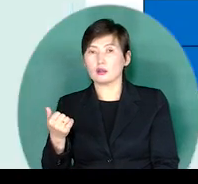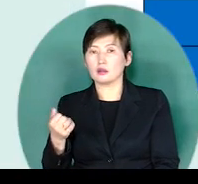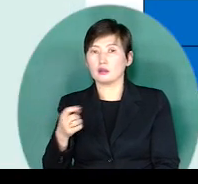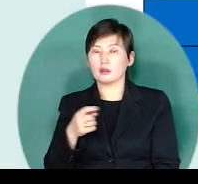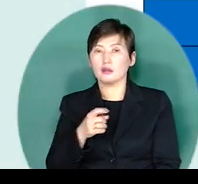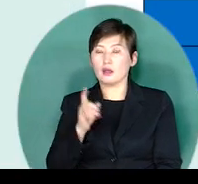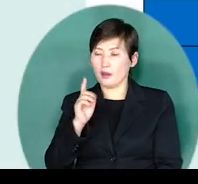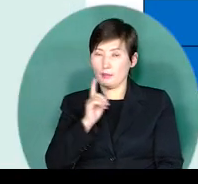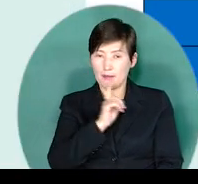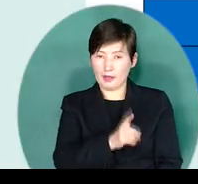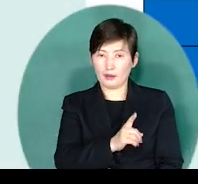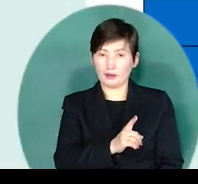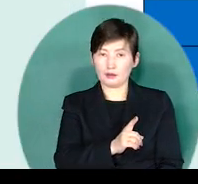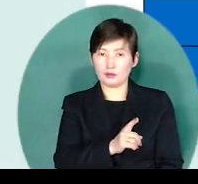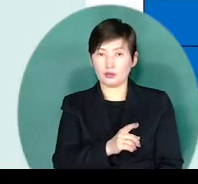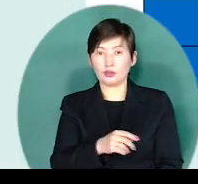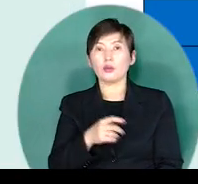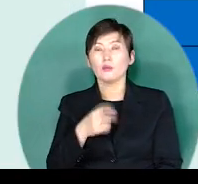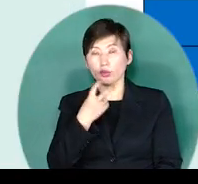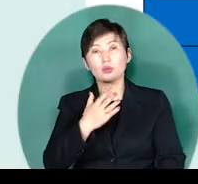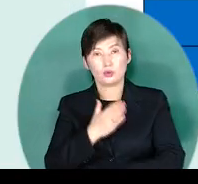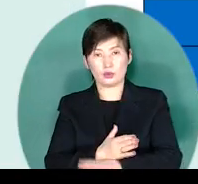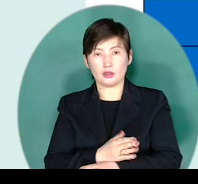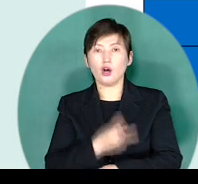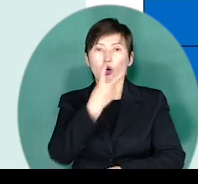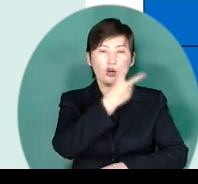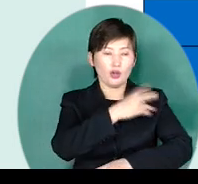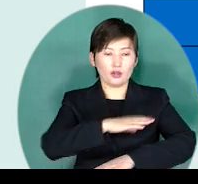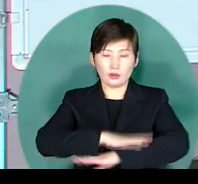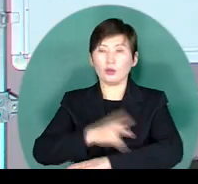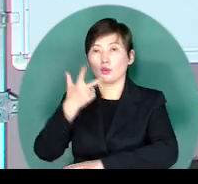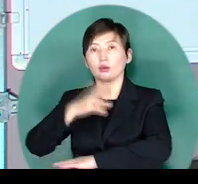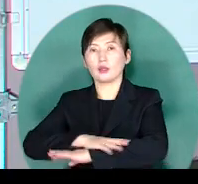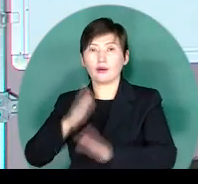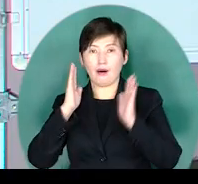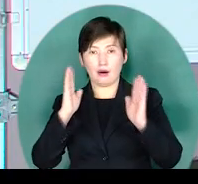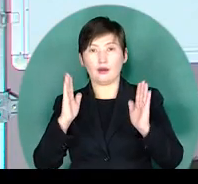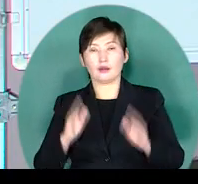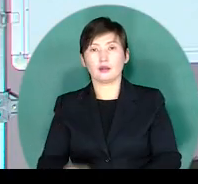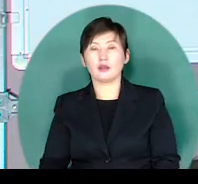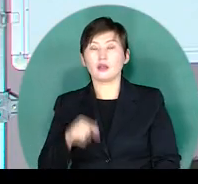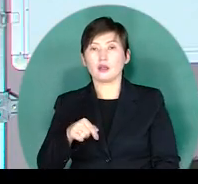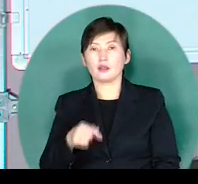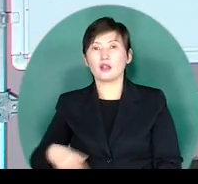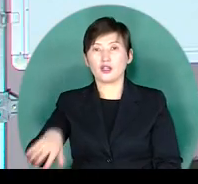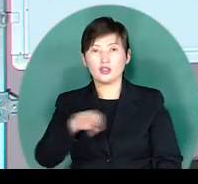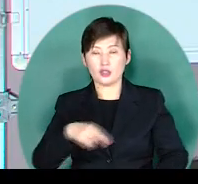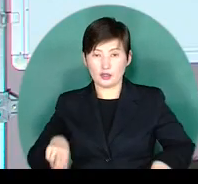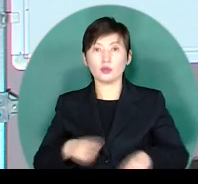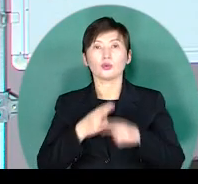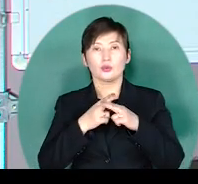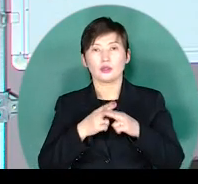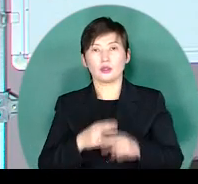гаргав? Нийт 1000 төгрөгийг гаргалаа шүү дээ. 2 болон 3 дугаар ангийн суралцагчид багш руугаа анхаарлаа хандуулаарай. Ингээд